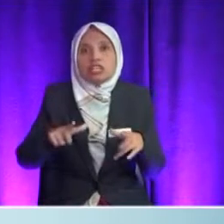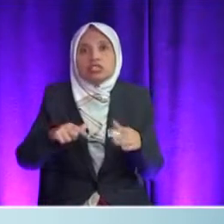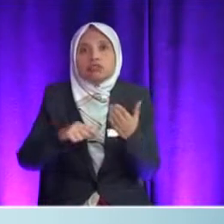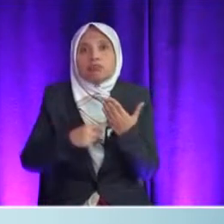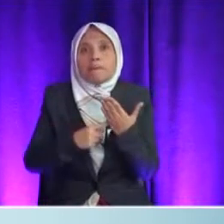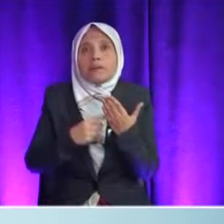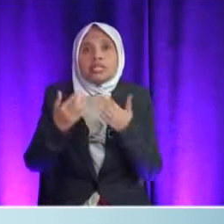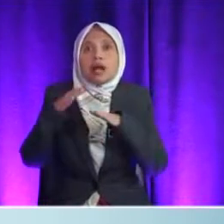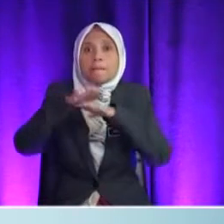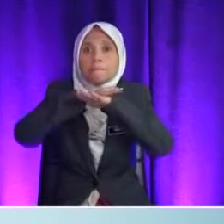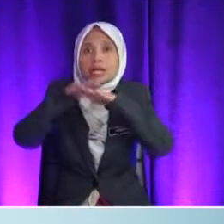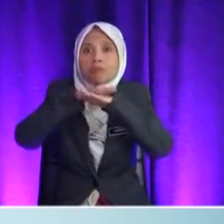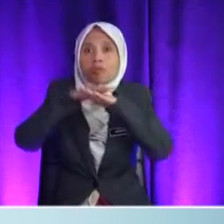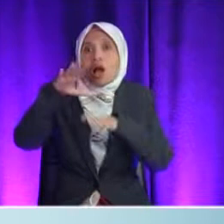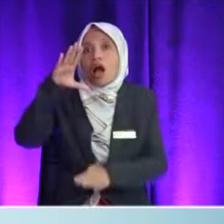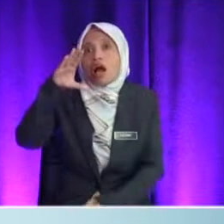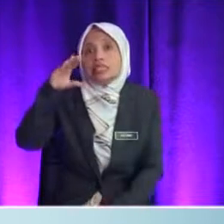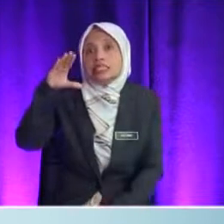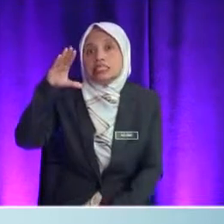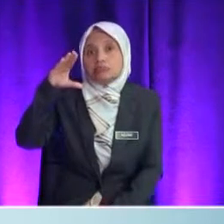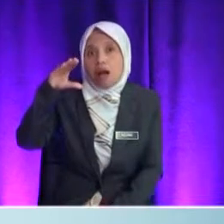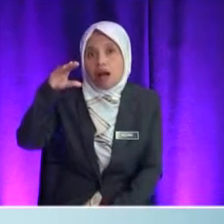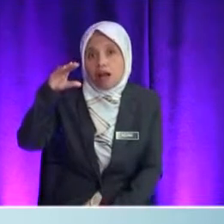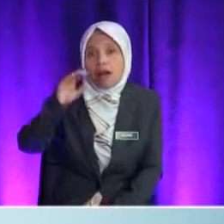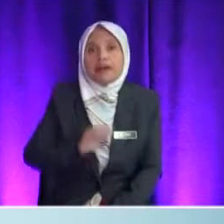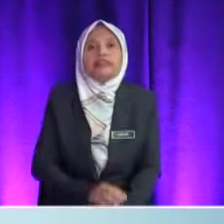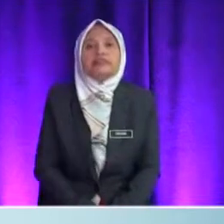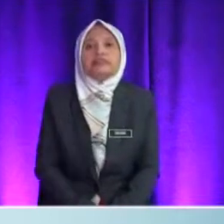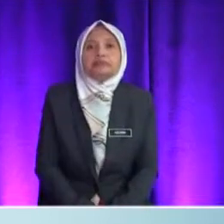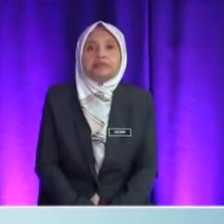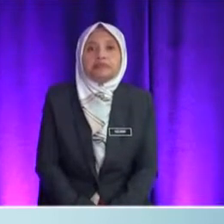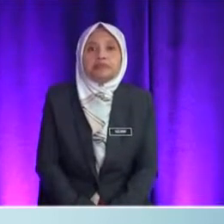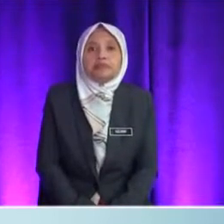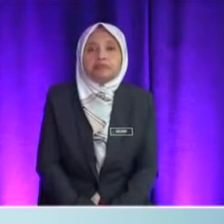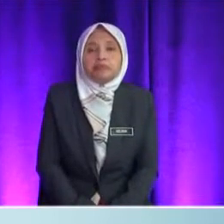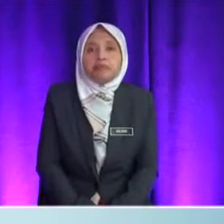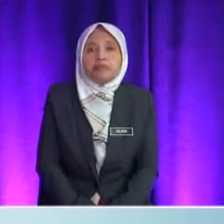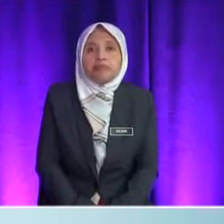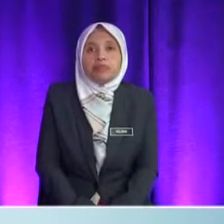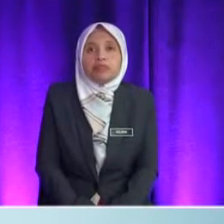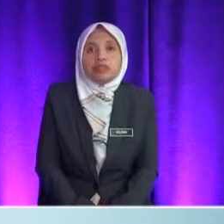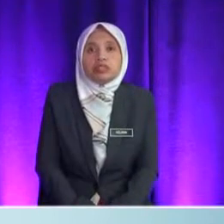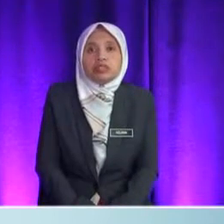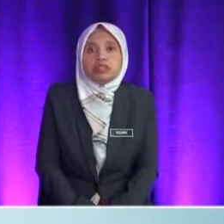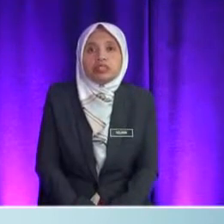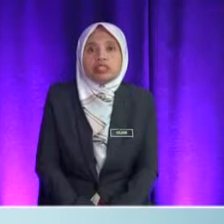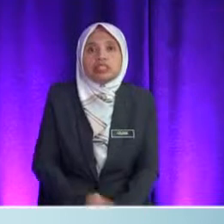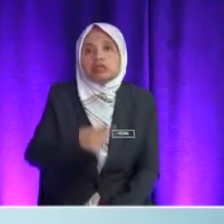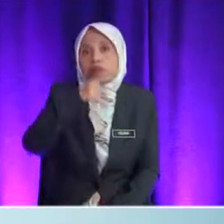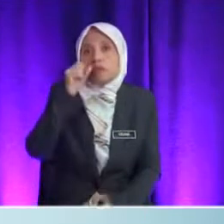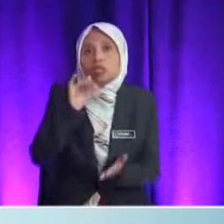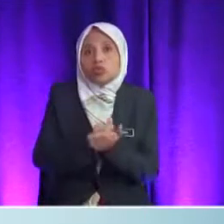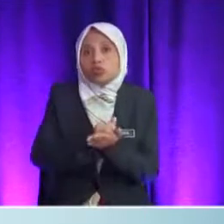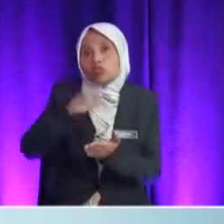permukaan span pemampat letak Ski ah tetap Oke kita tujuan disbanding manfaatnya waktu